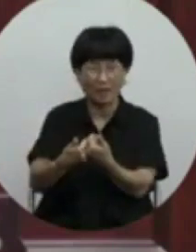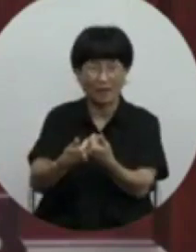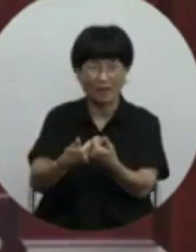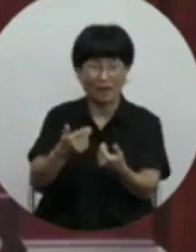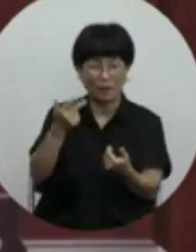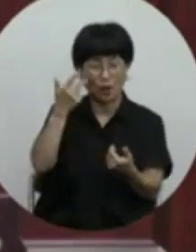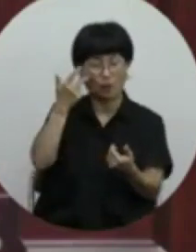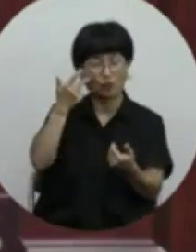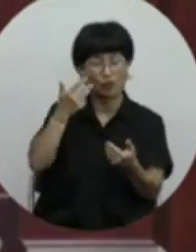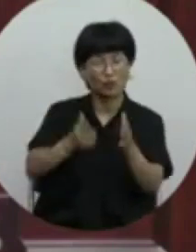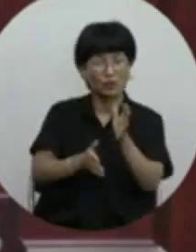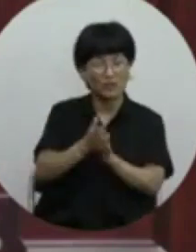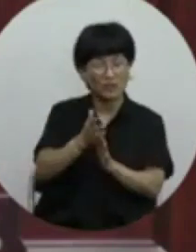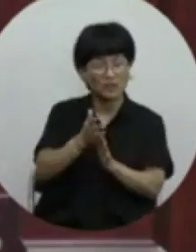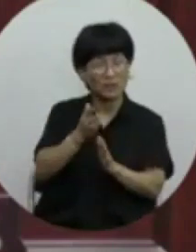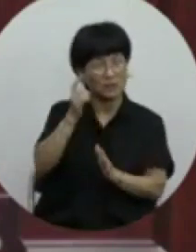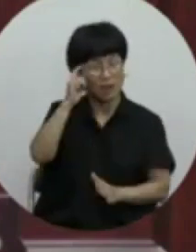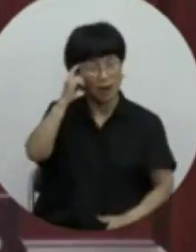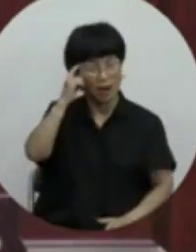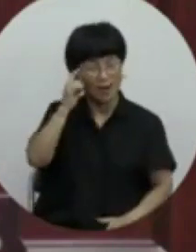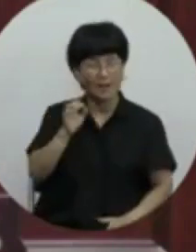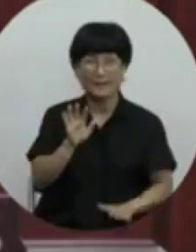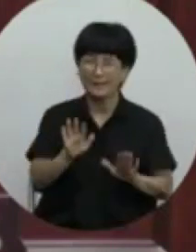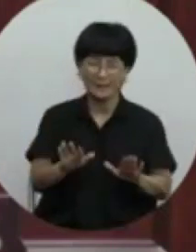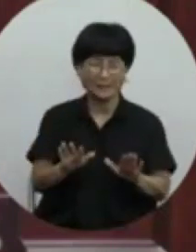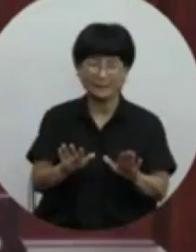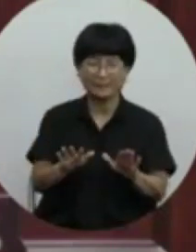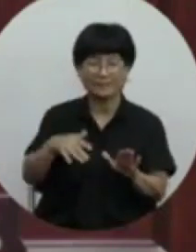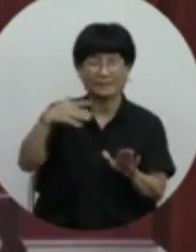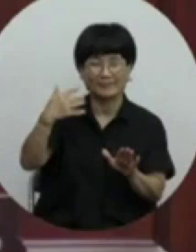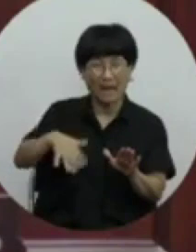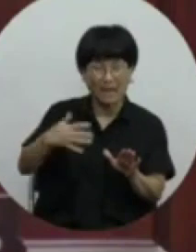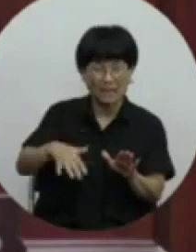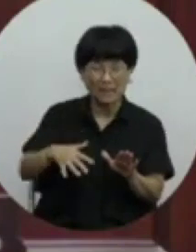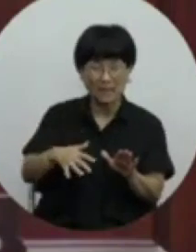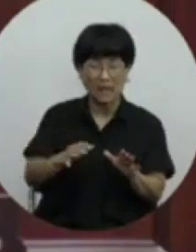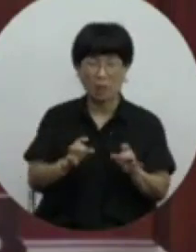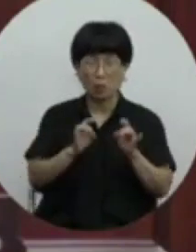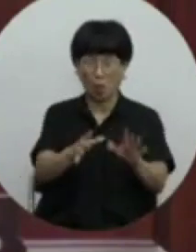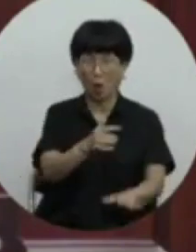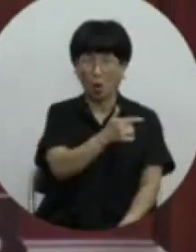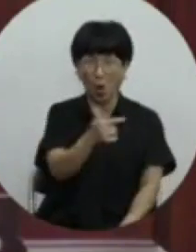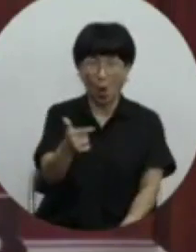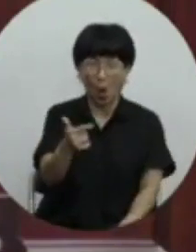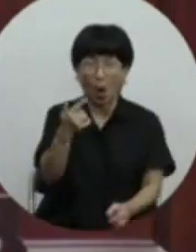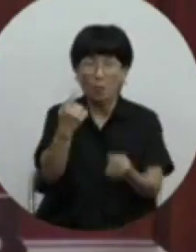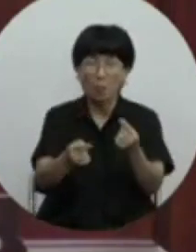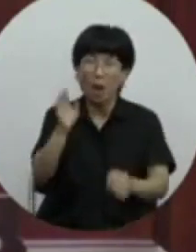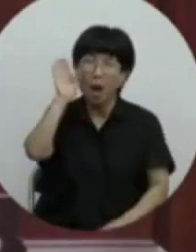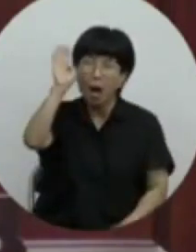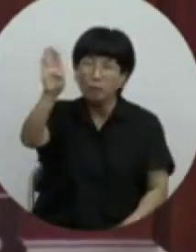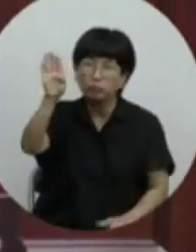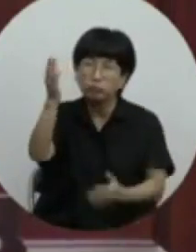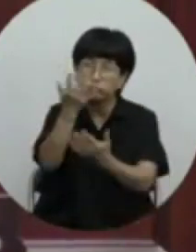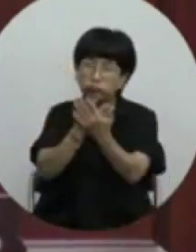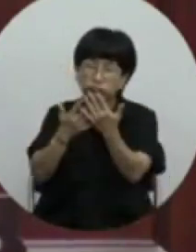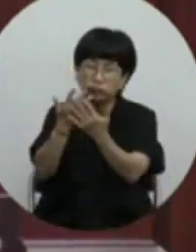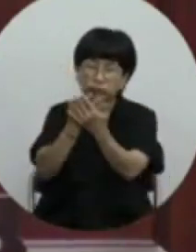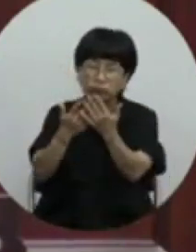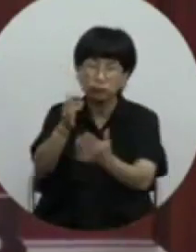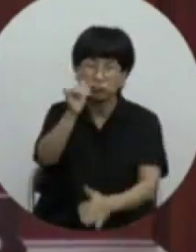여주의 실정을 감안시 아직은 시기상조이고 막대한 투자에 비해 추후 흑자 경영 전망이 불투명하다는